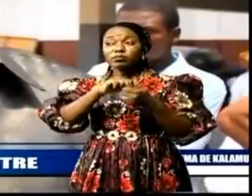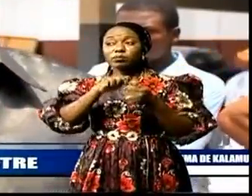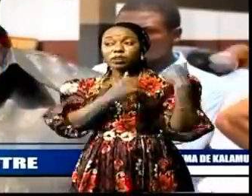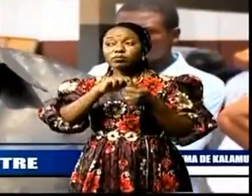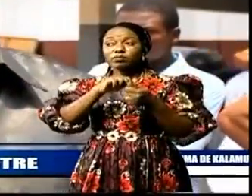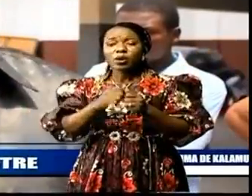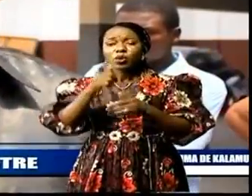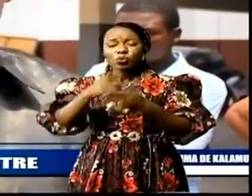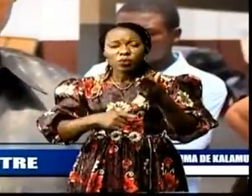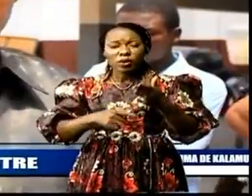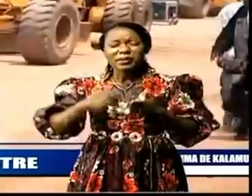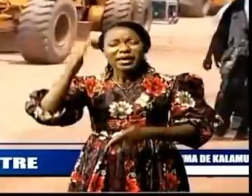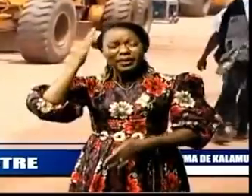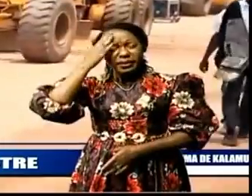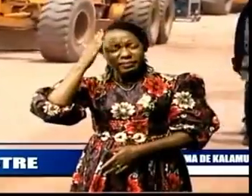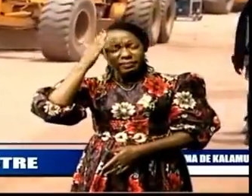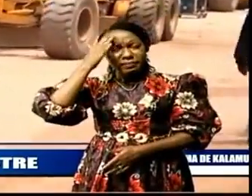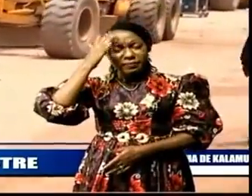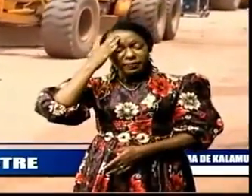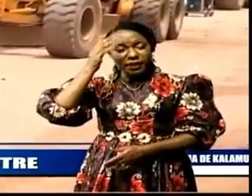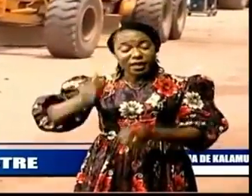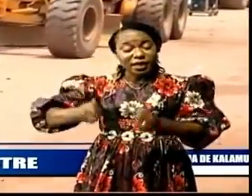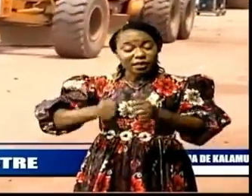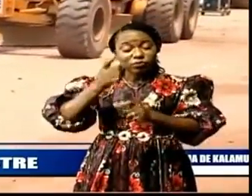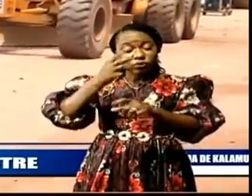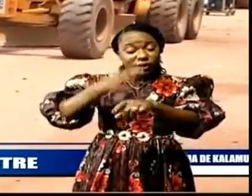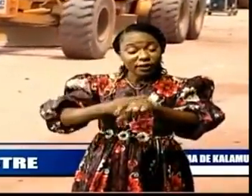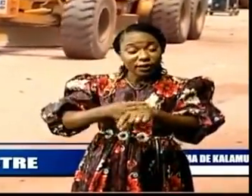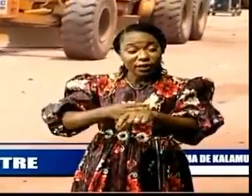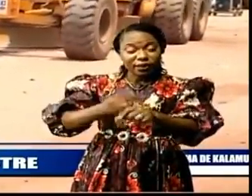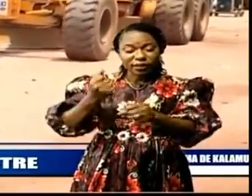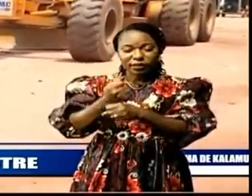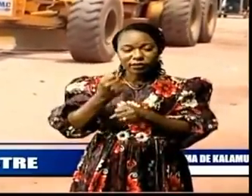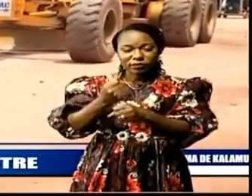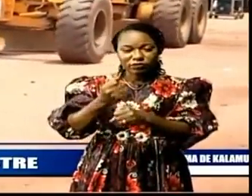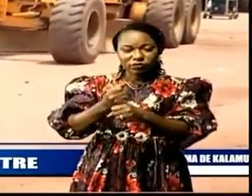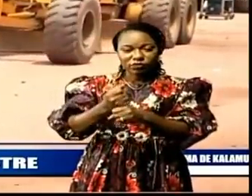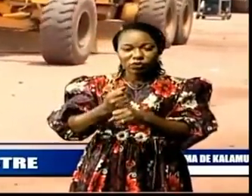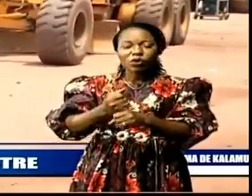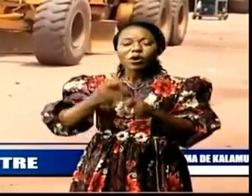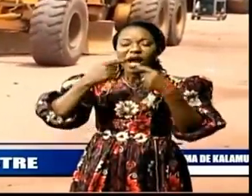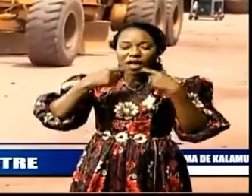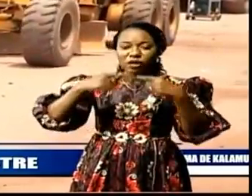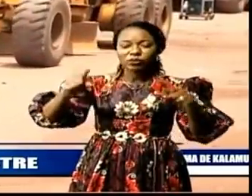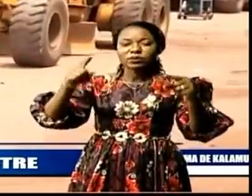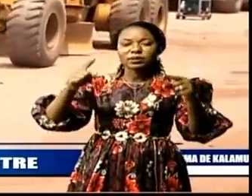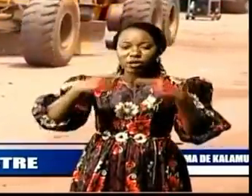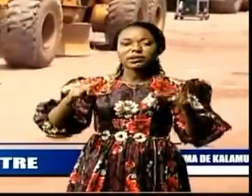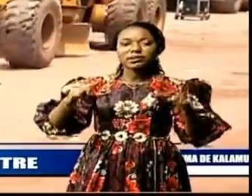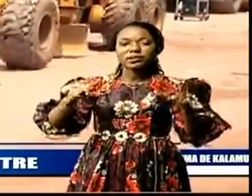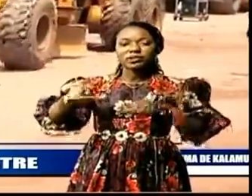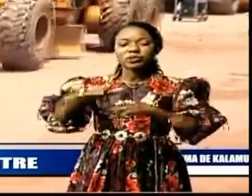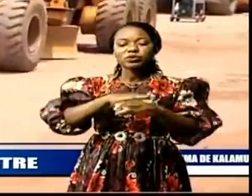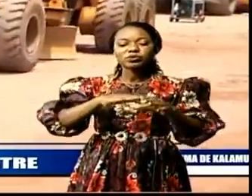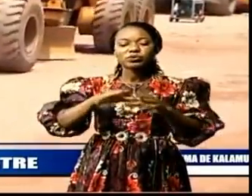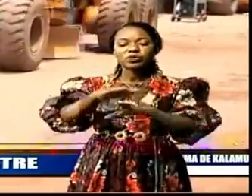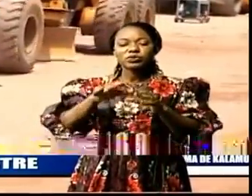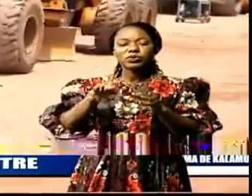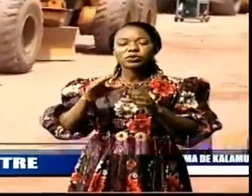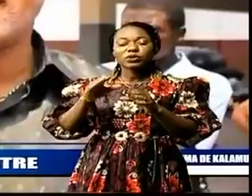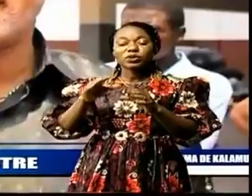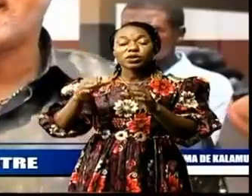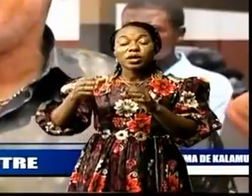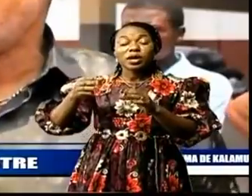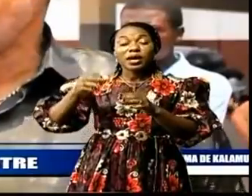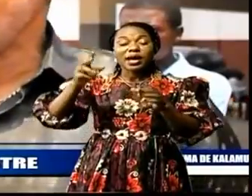de la situation parce que depuis un certain temps, les travaux qui ont été lancés sur Victoire et sur Avenue